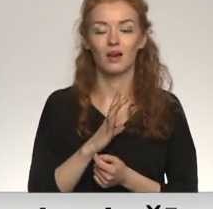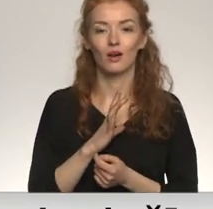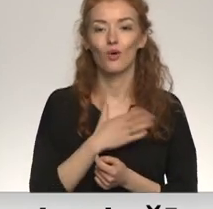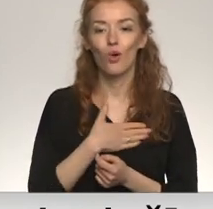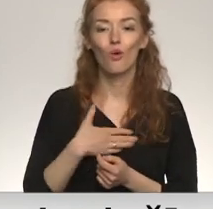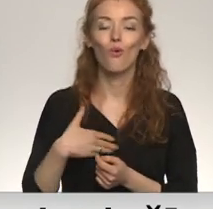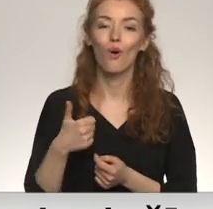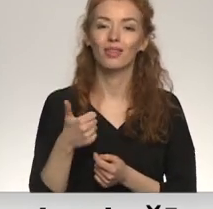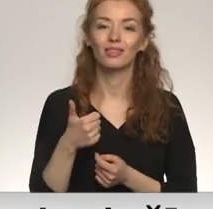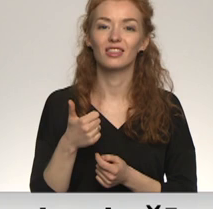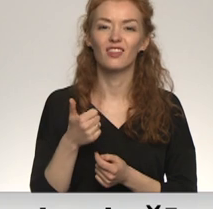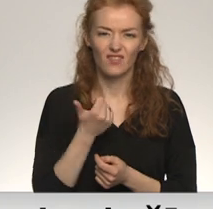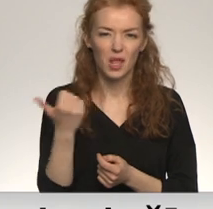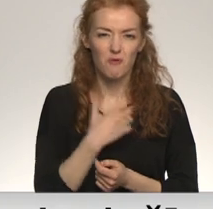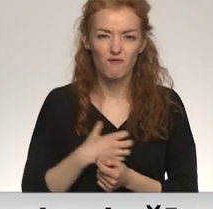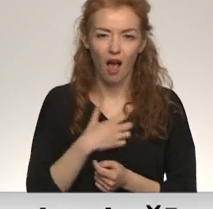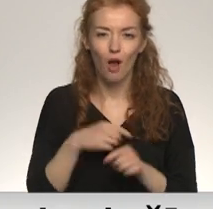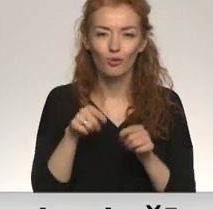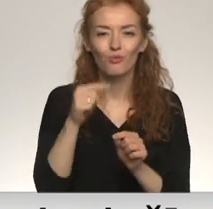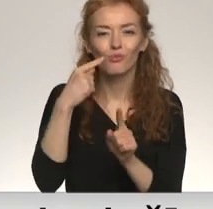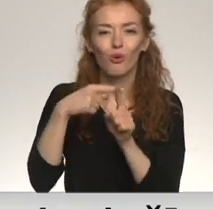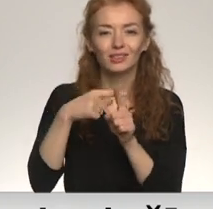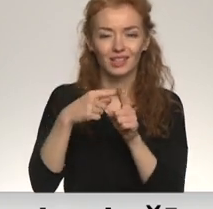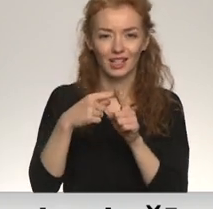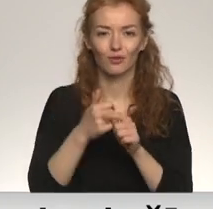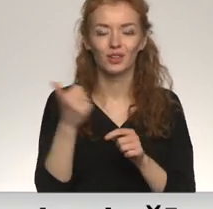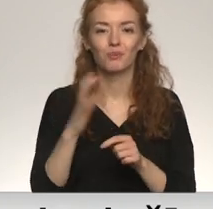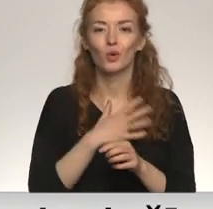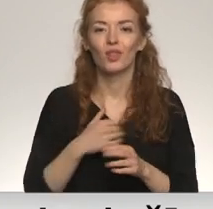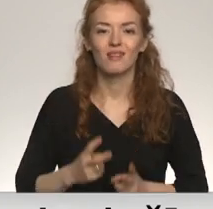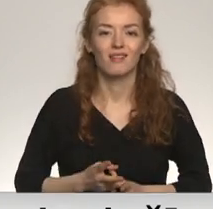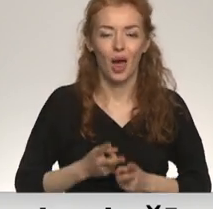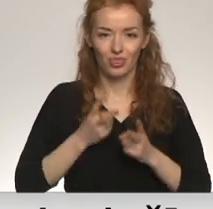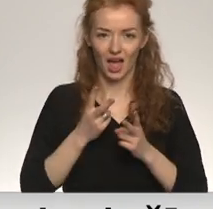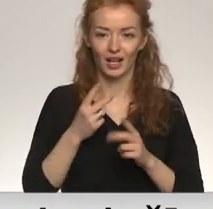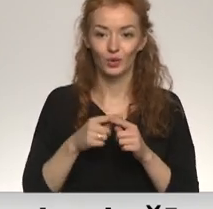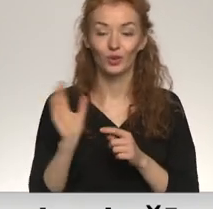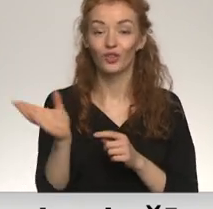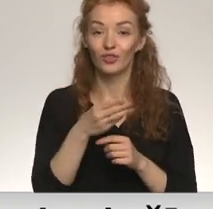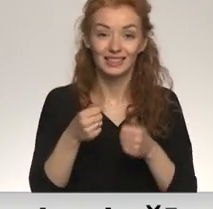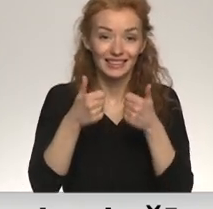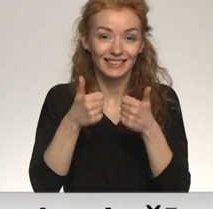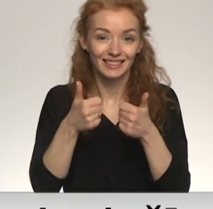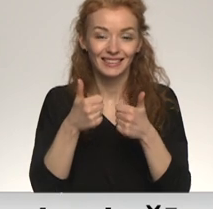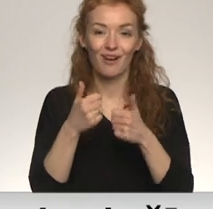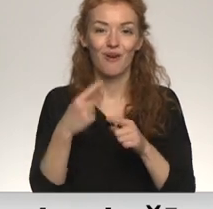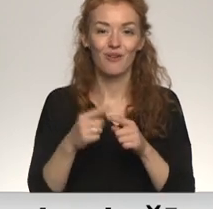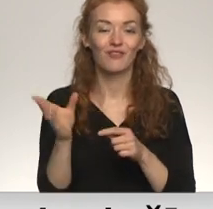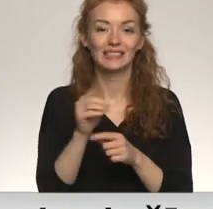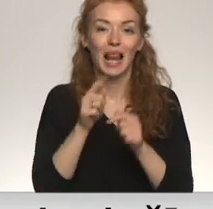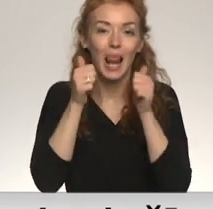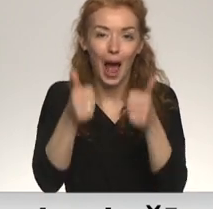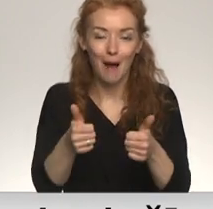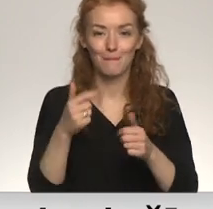tik ļoti viņam to vajadzēja, tik ļoti viņi bija gandarīti, un visi mums rādīja, ka viss ir labi,